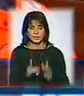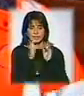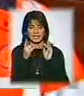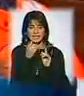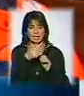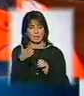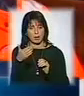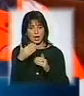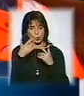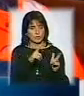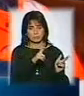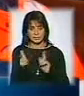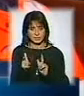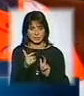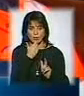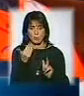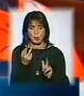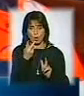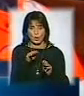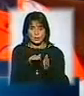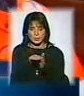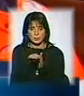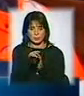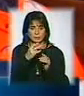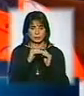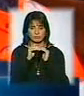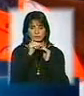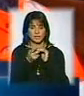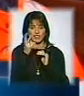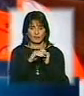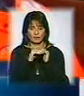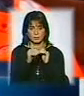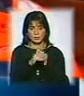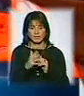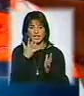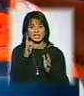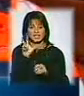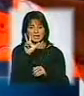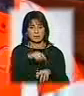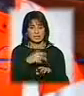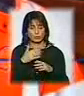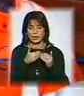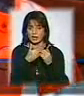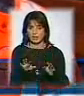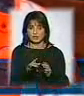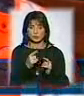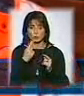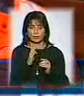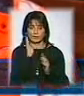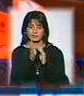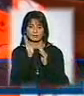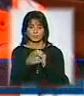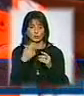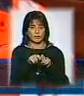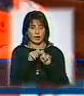ხიდის ერთი მხარე უკვე მზად არის, ბოლო ორი ფენა ასფალტის საფარი დაიგება და დღის 3 საათამდე გაიხსნება, რათა ცალმხრივად